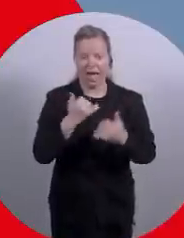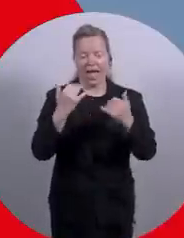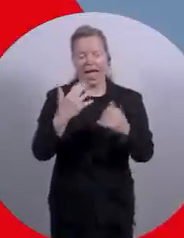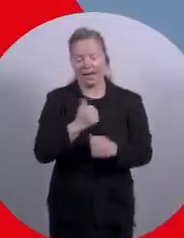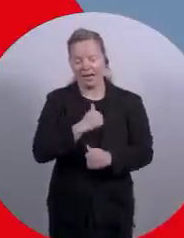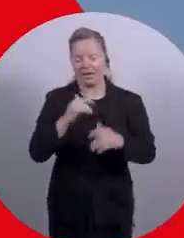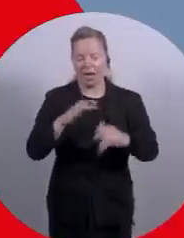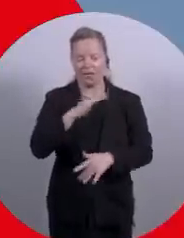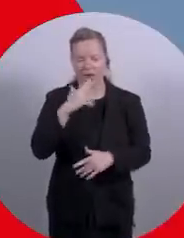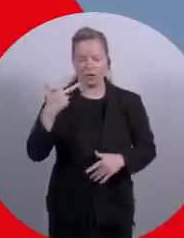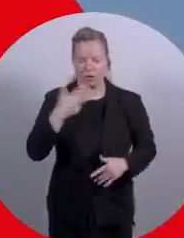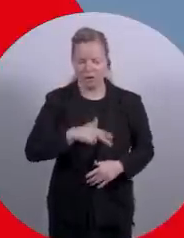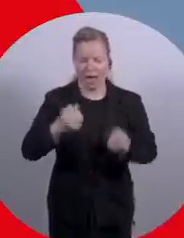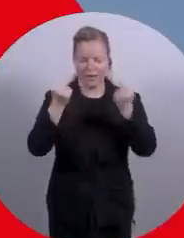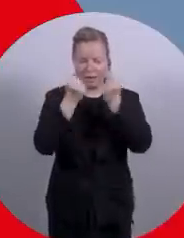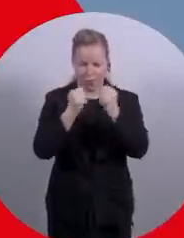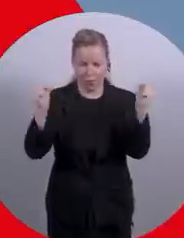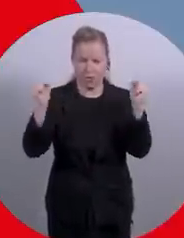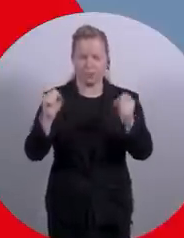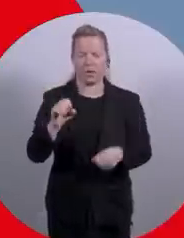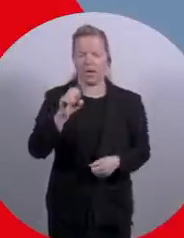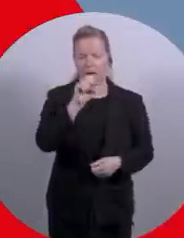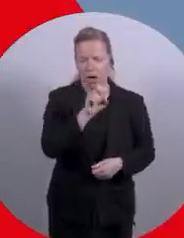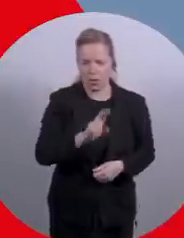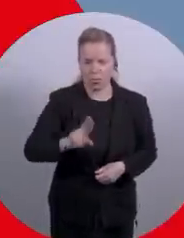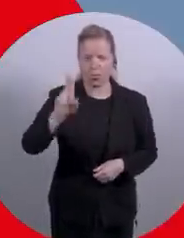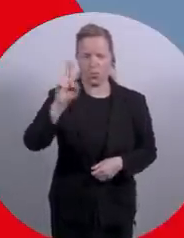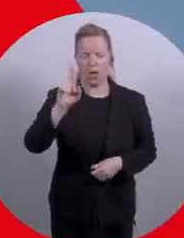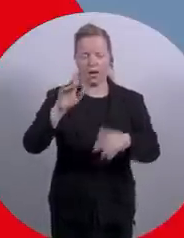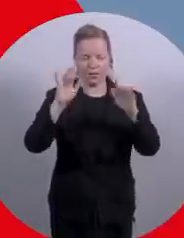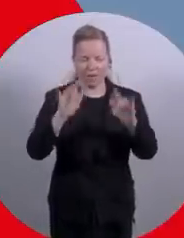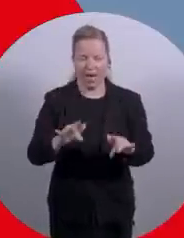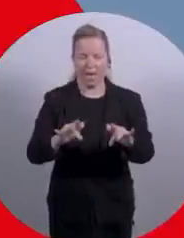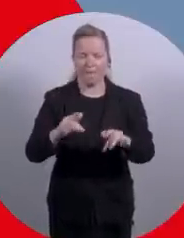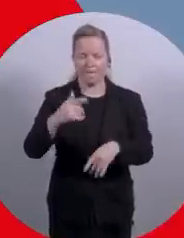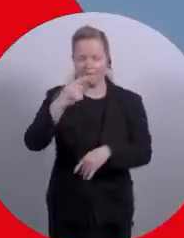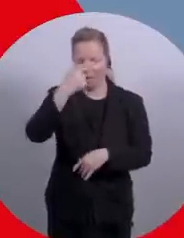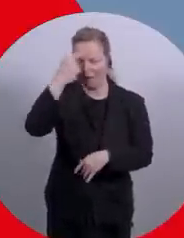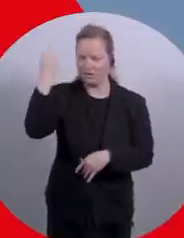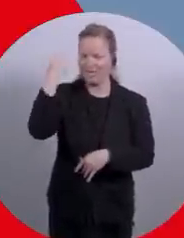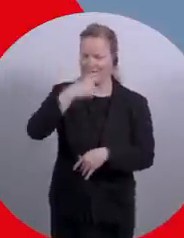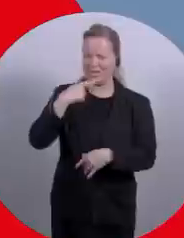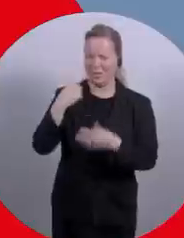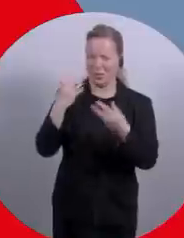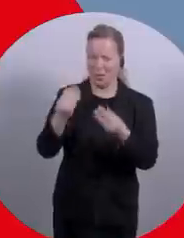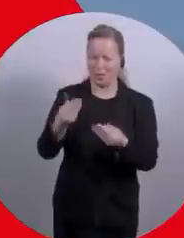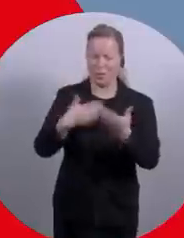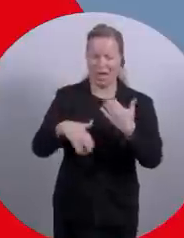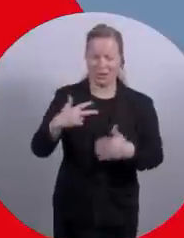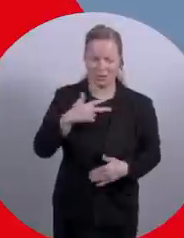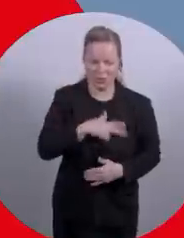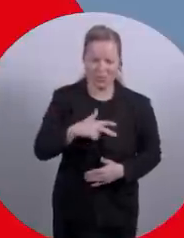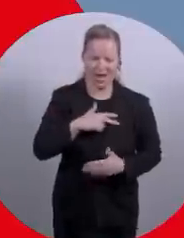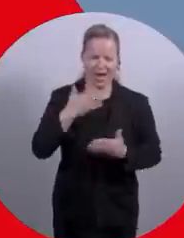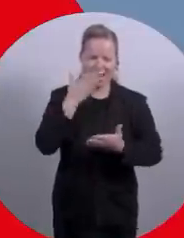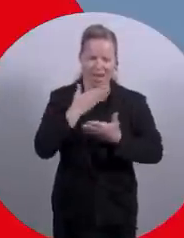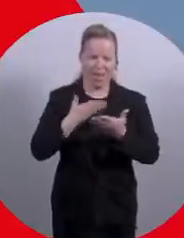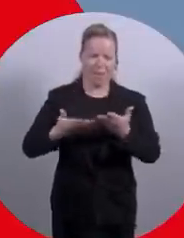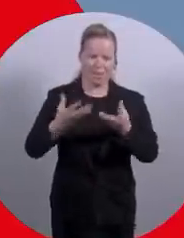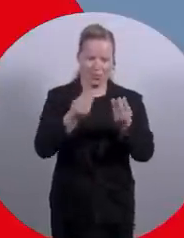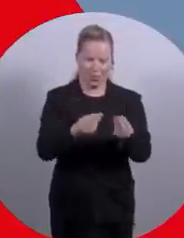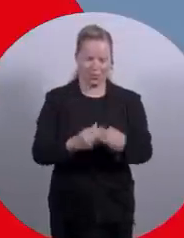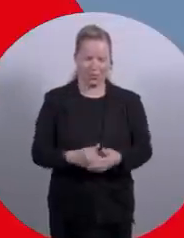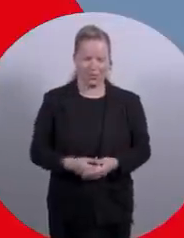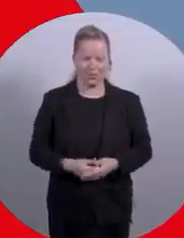Sozialdemokratie drinnen steckt dass die Europäische Union auch wirklich ein menschliches Gesicht kriegt und sozialer wird und deshalb